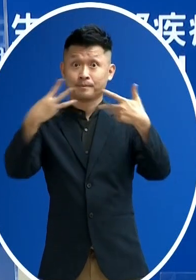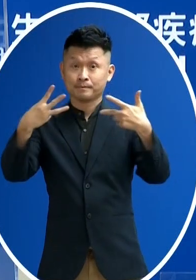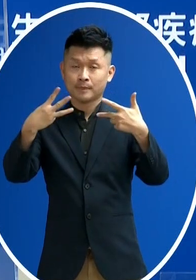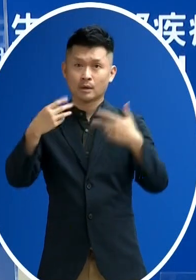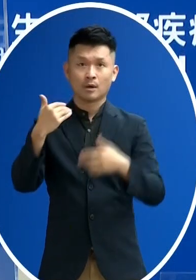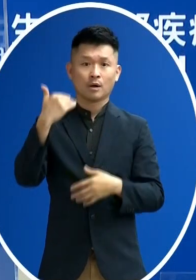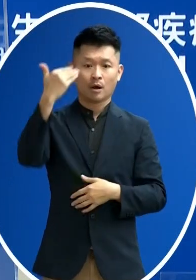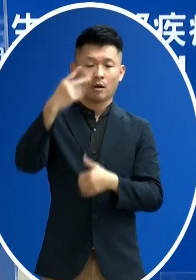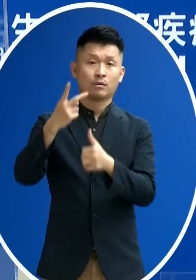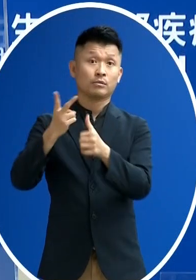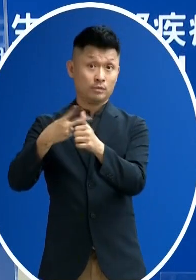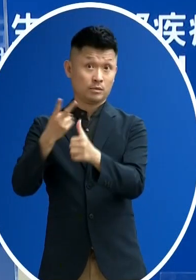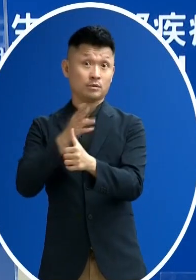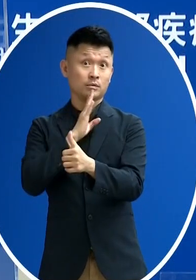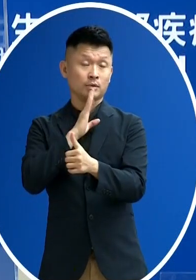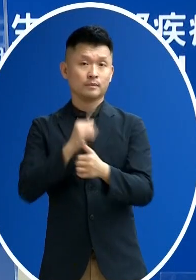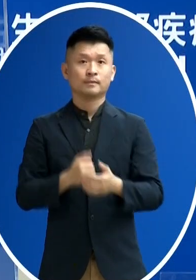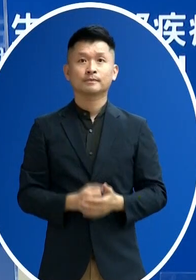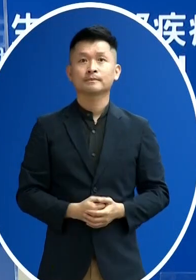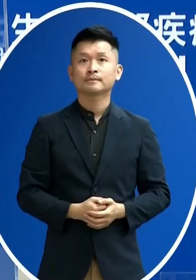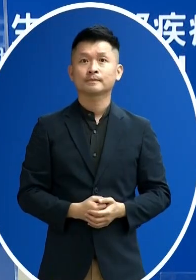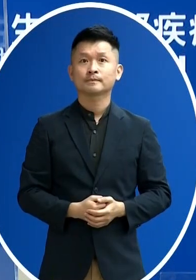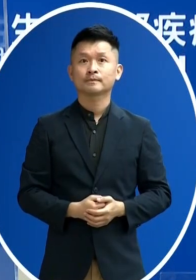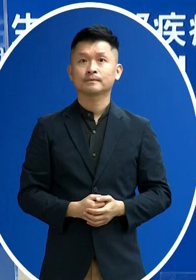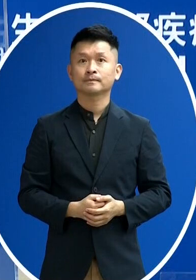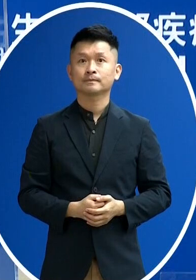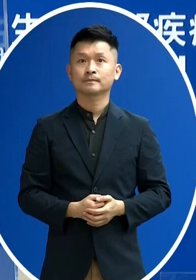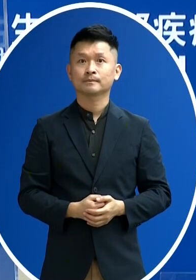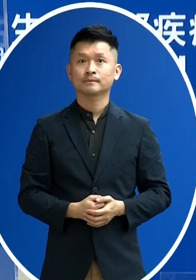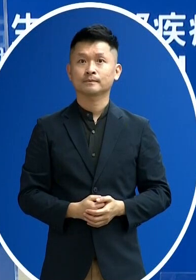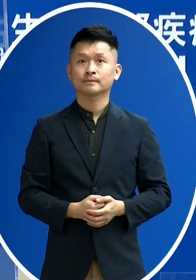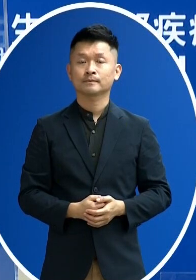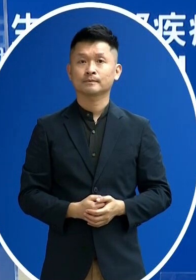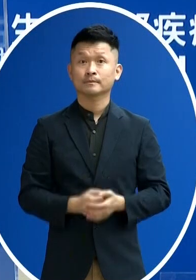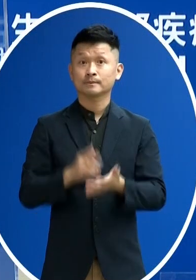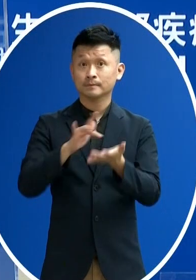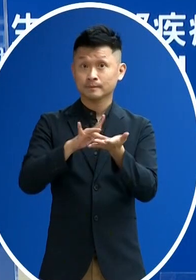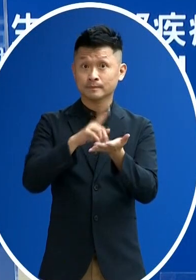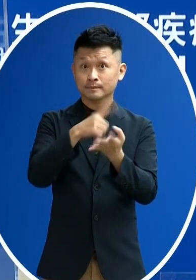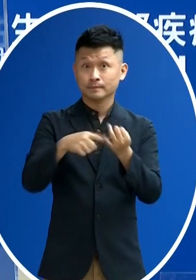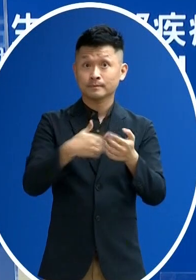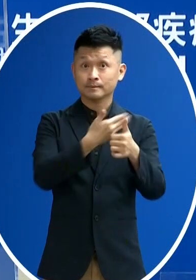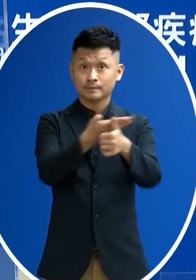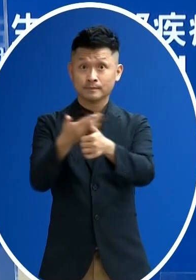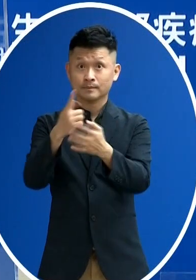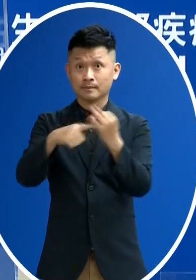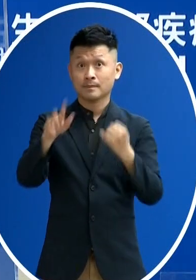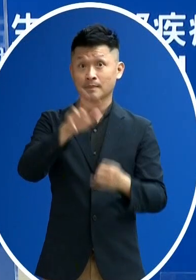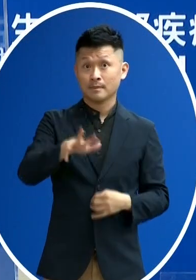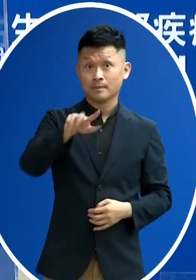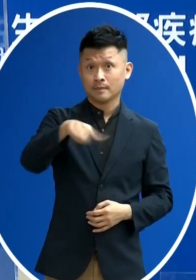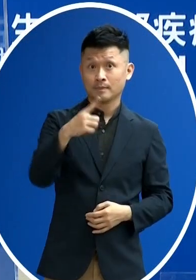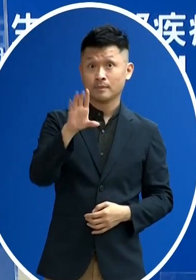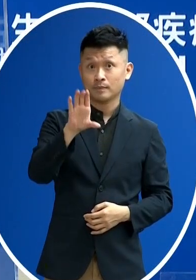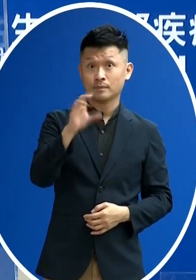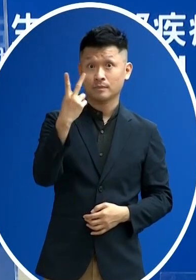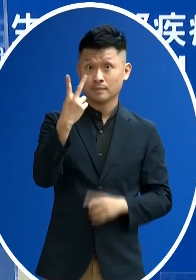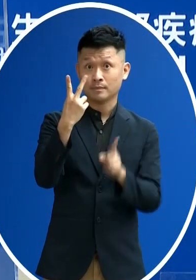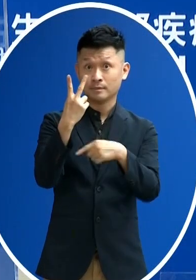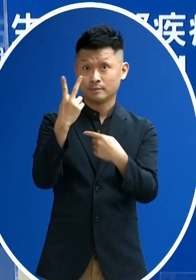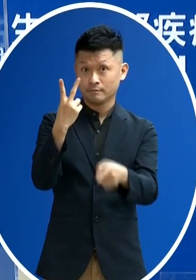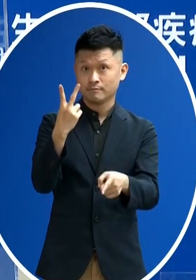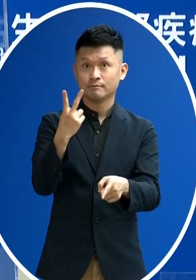高哈、哦，所以我们总共这个领用了8192人份的这